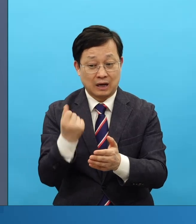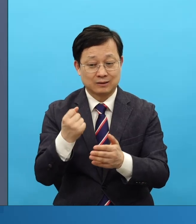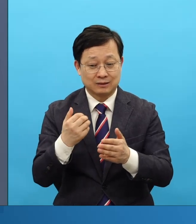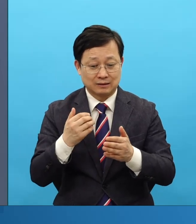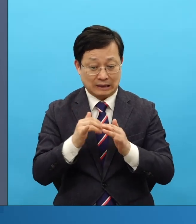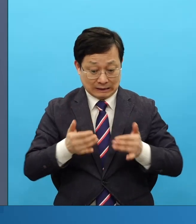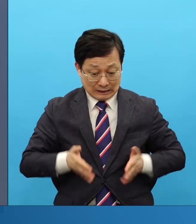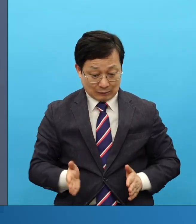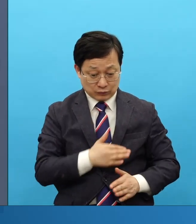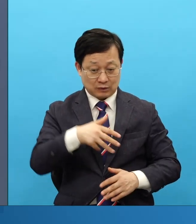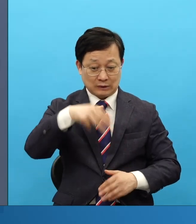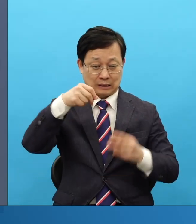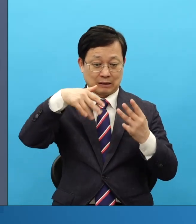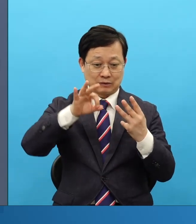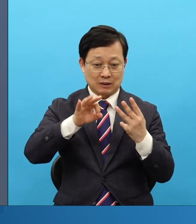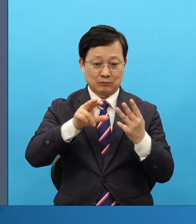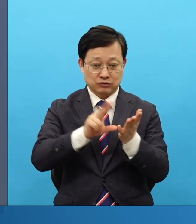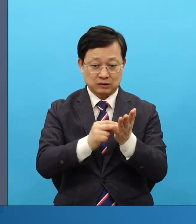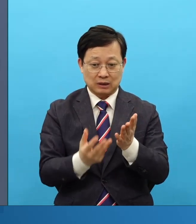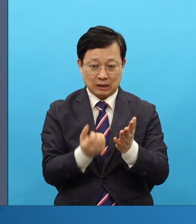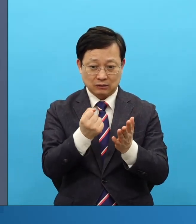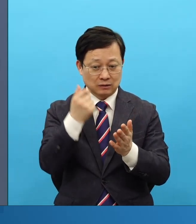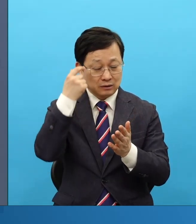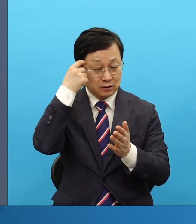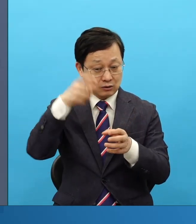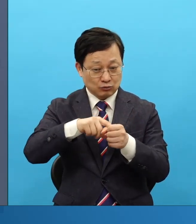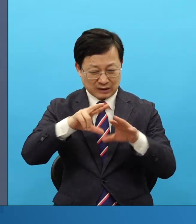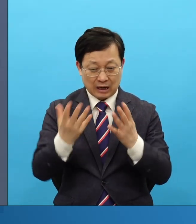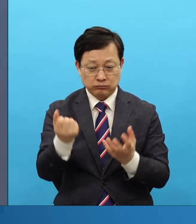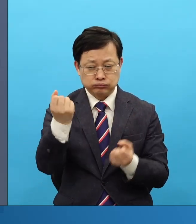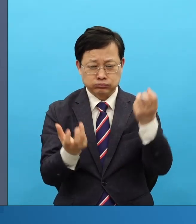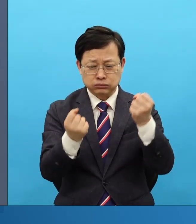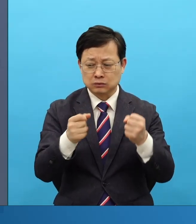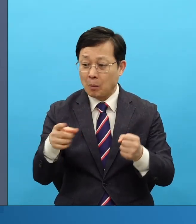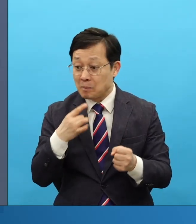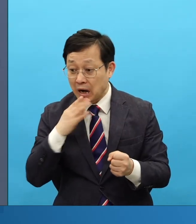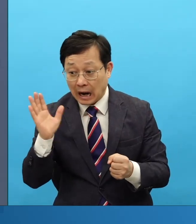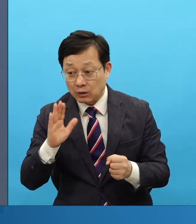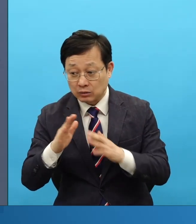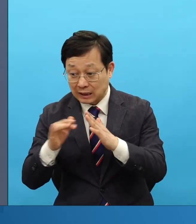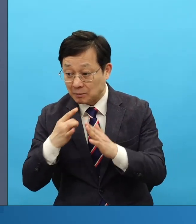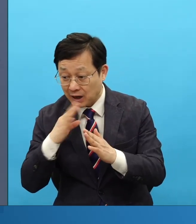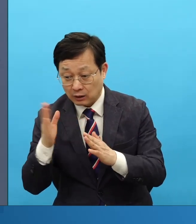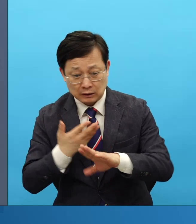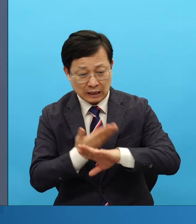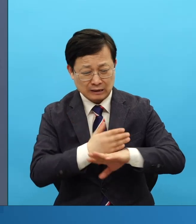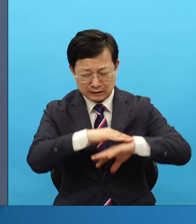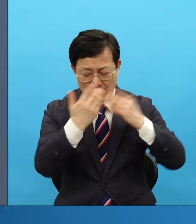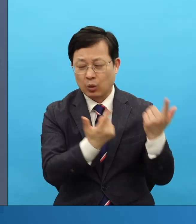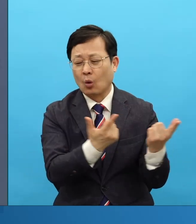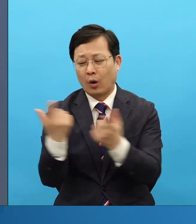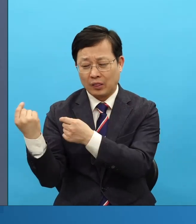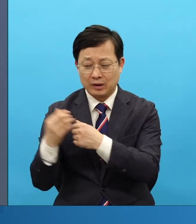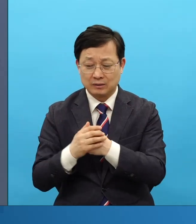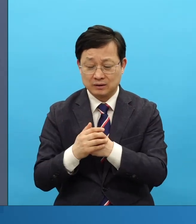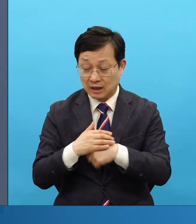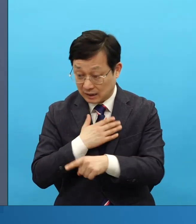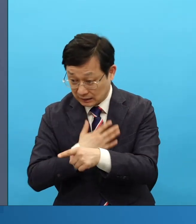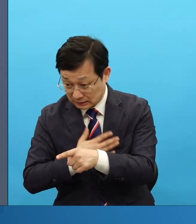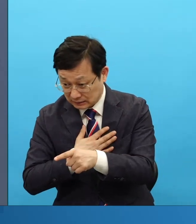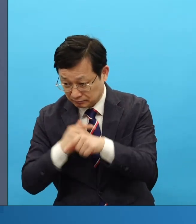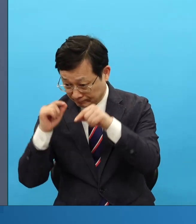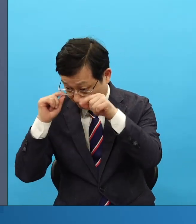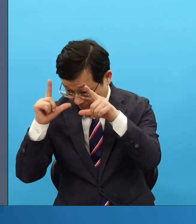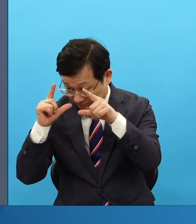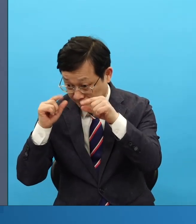거야. 창세기 3장 이후로. People, when they are born with spiritual problems after Genesis chapter 그래서 그걸 3. 깨닫는 게 중요한 And 거야. realizing that is